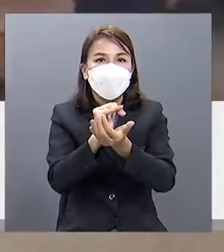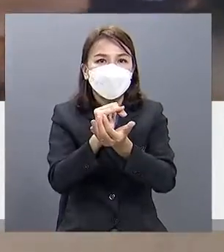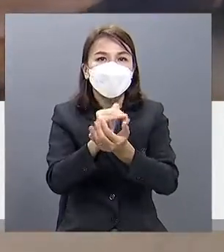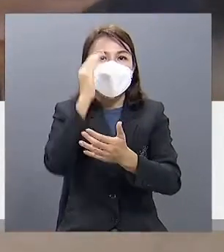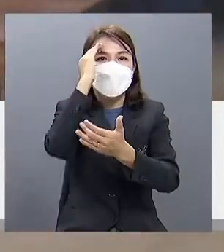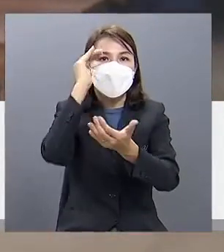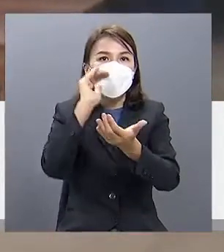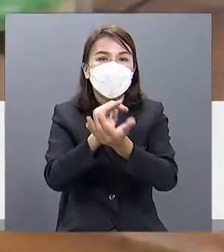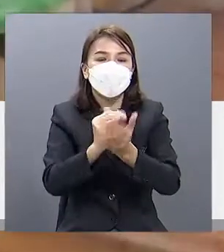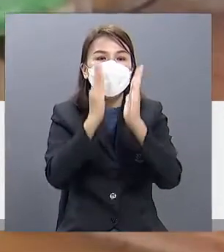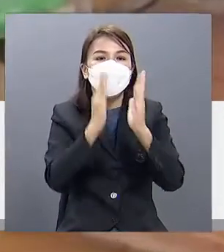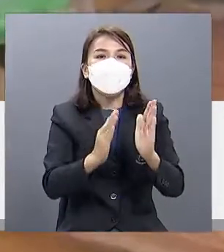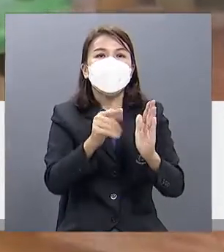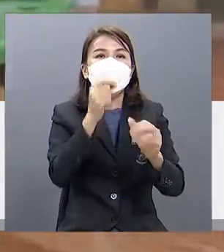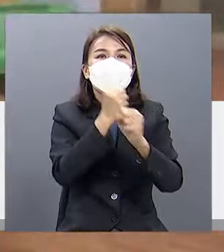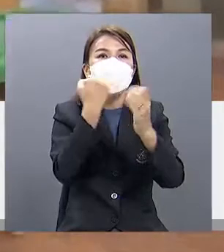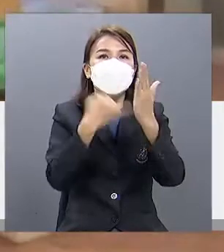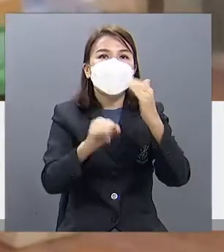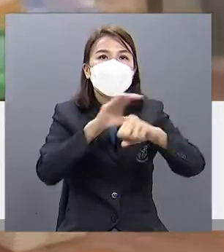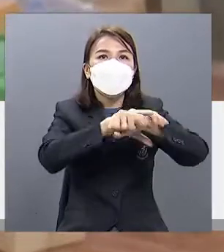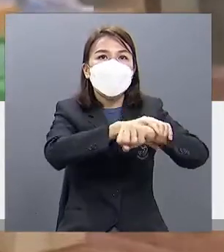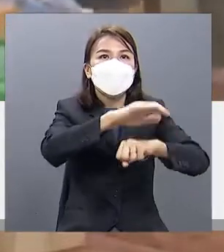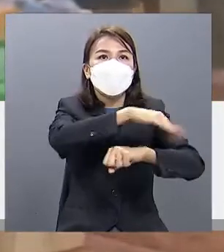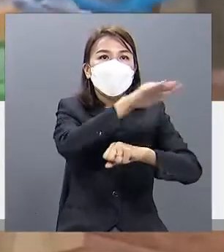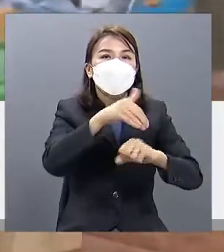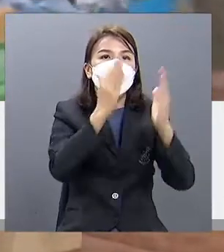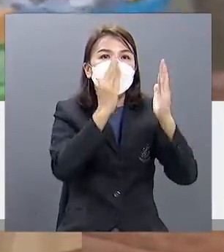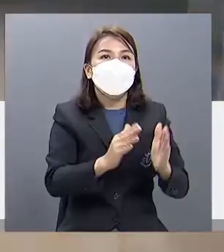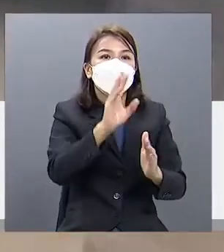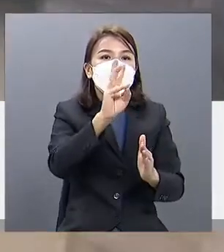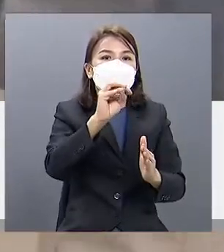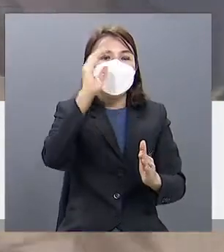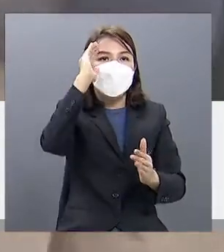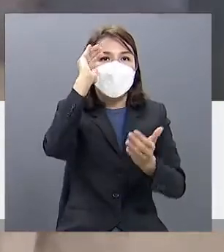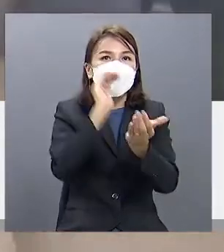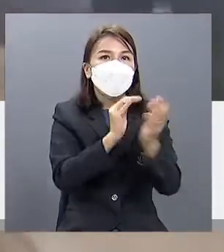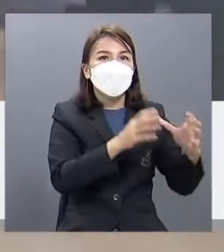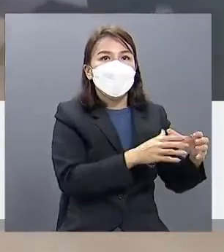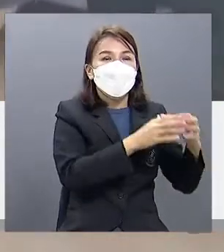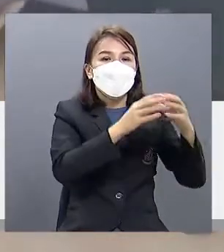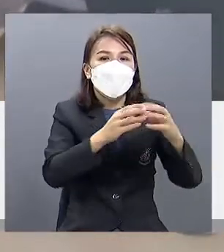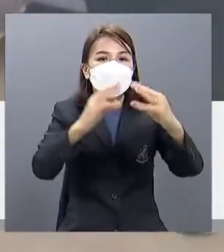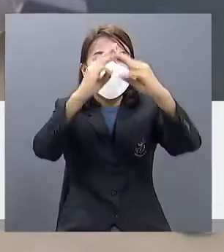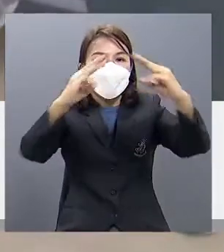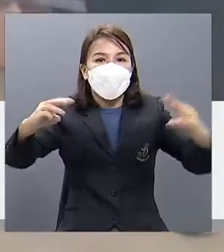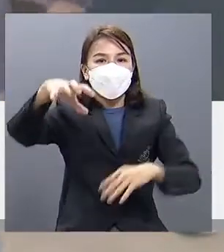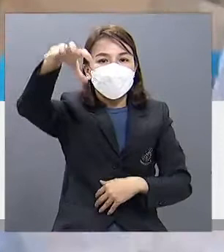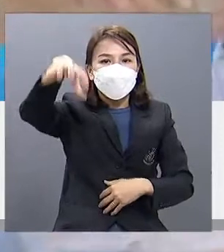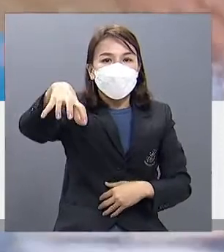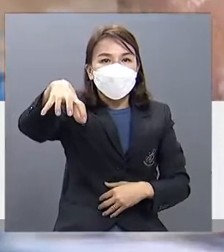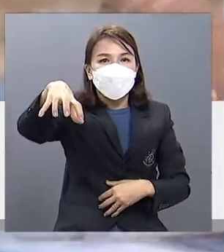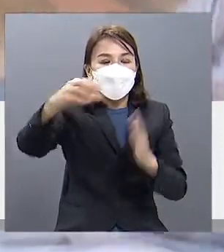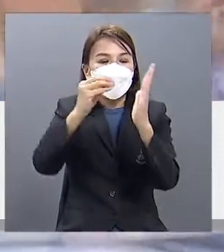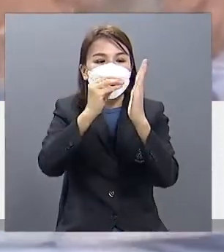ข้องนำกำลังกว่า60นายลงพื้นที่วัดทานทหารหรือว่าวัดห้วยด้วนอำเภอหนองบัวจังหวัดนครสวรรค์รว